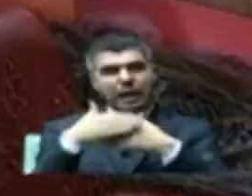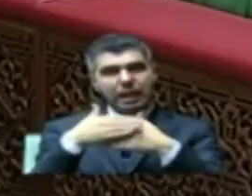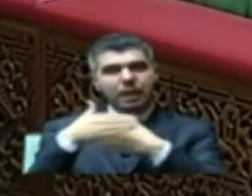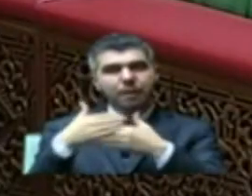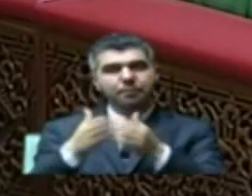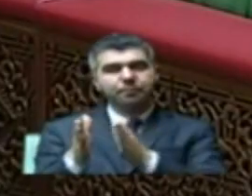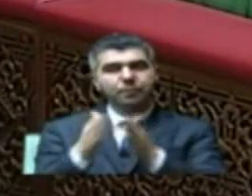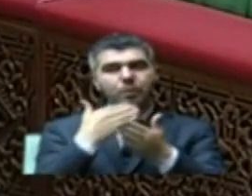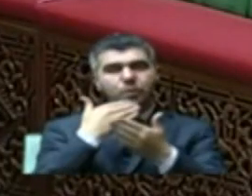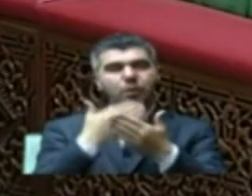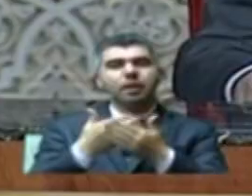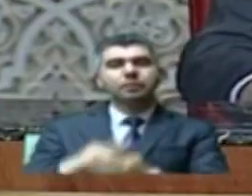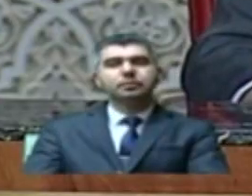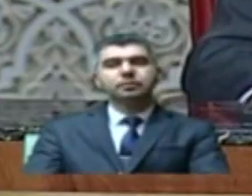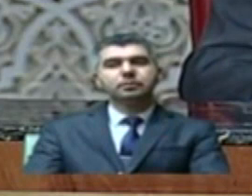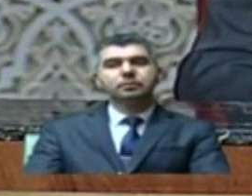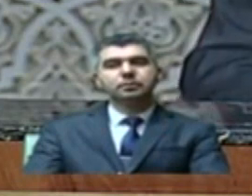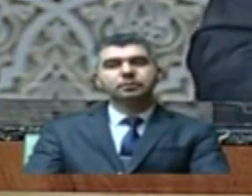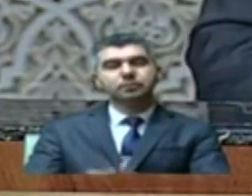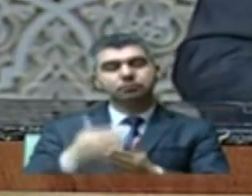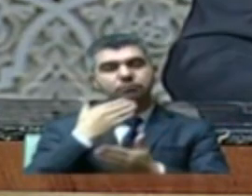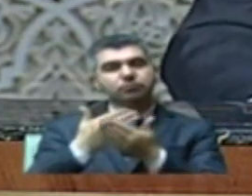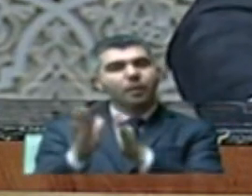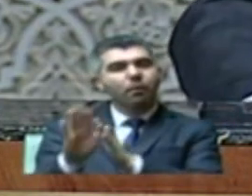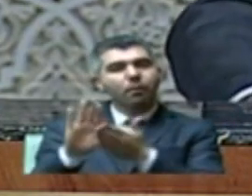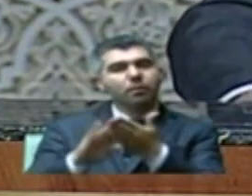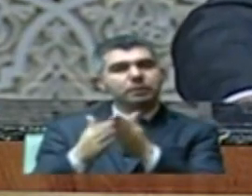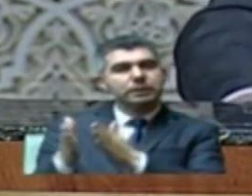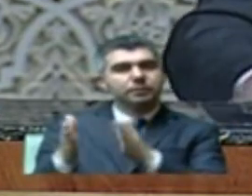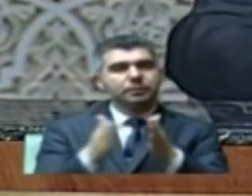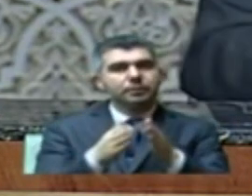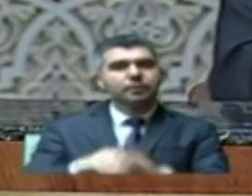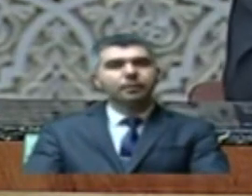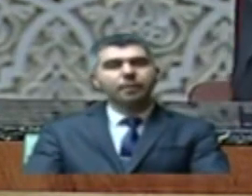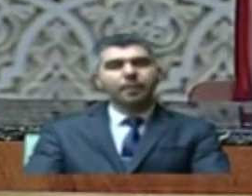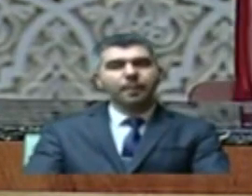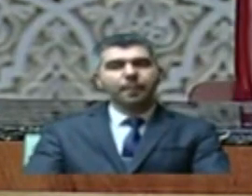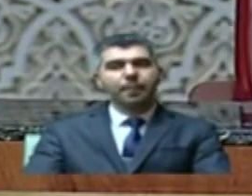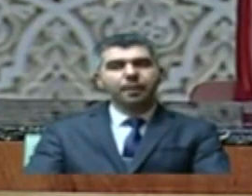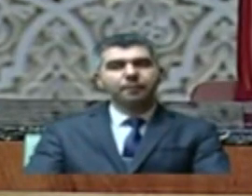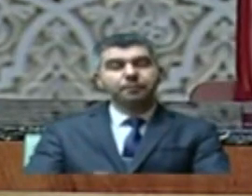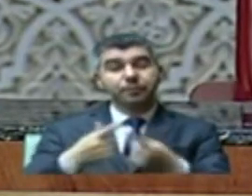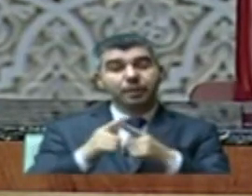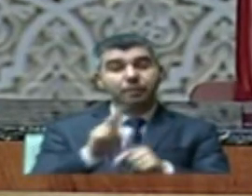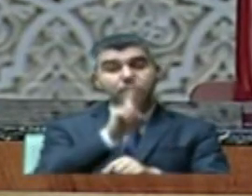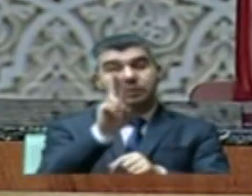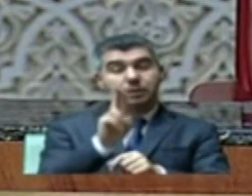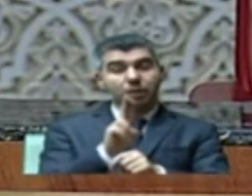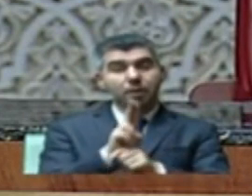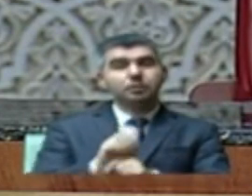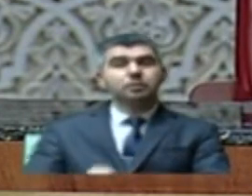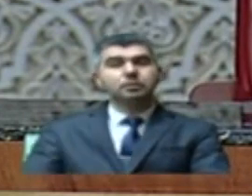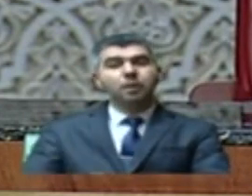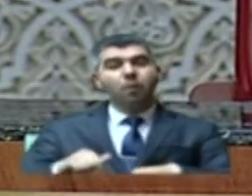المستشار. شكرا السيد الوزير المنتدب واشكركم على مساهمتكم في هذه الجلسه. ونواصل مع سؤال فريد موجه